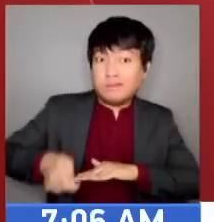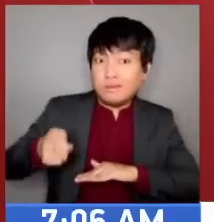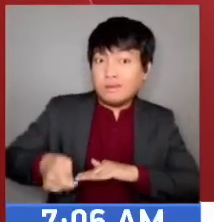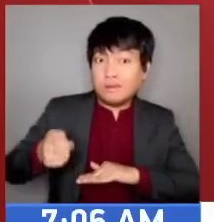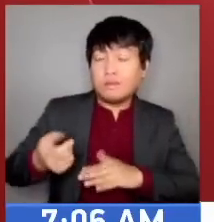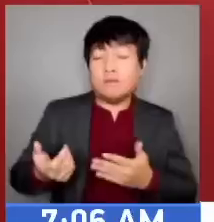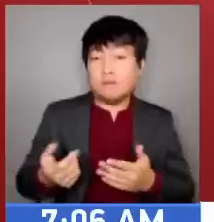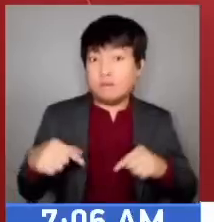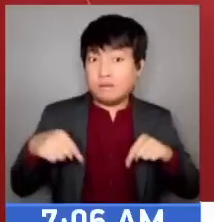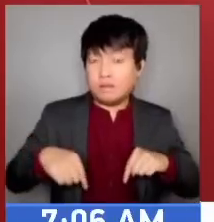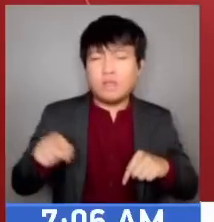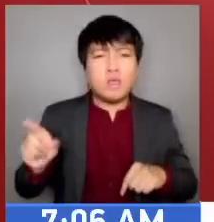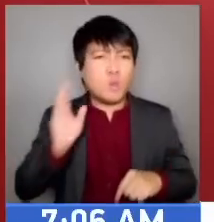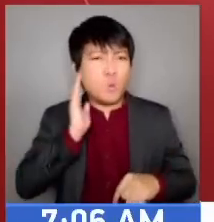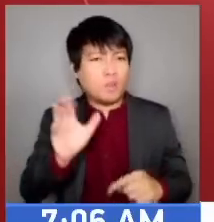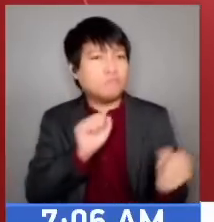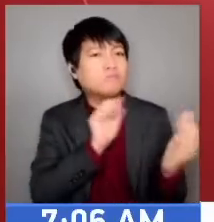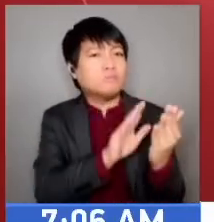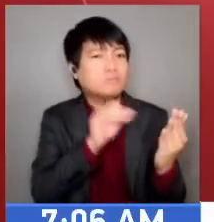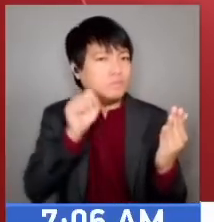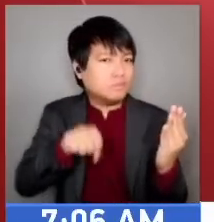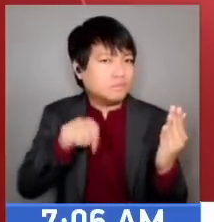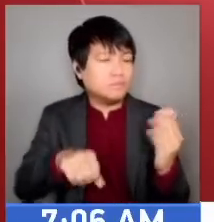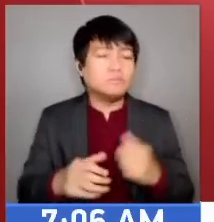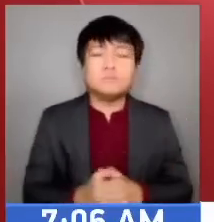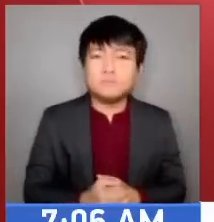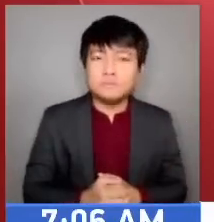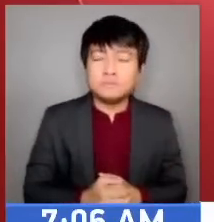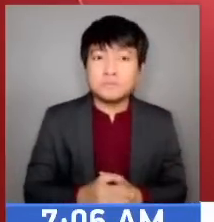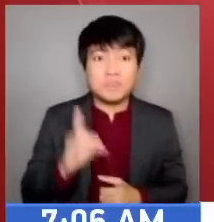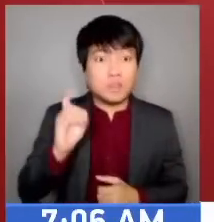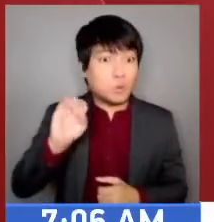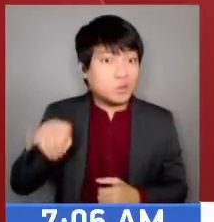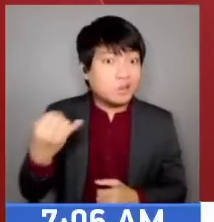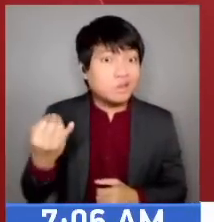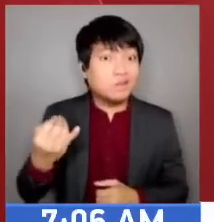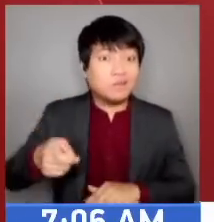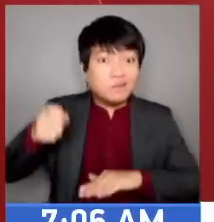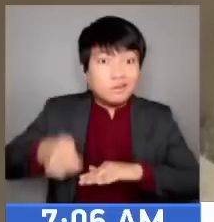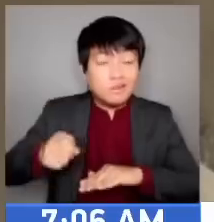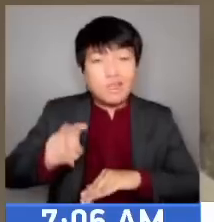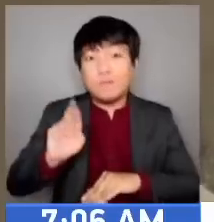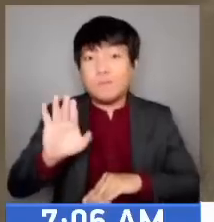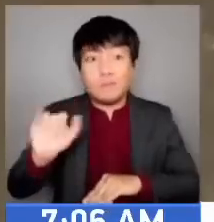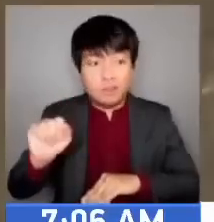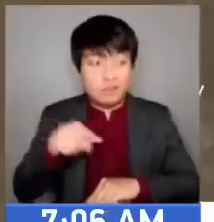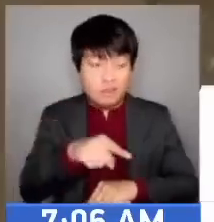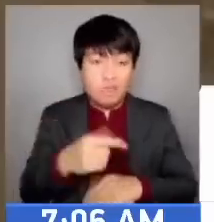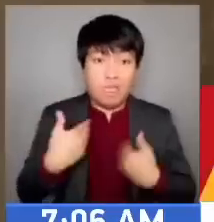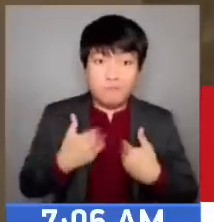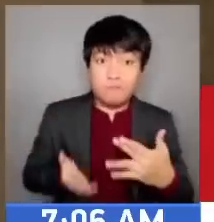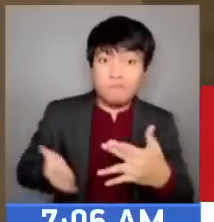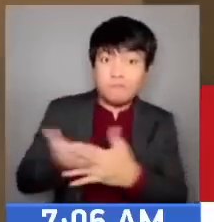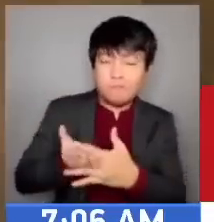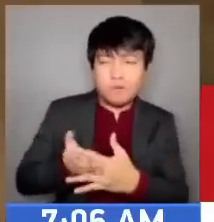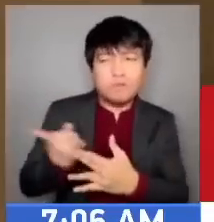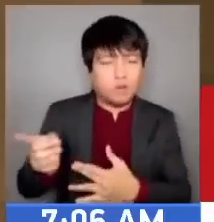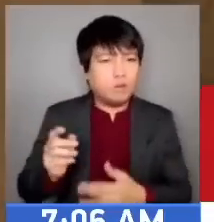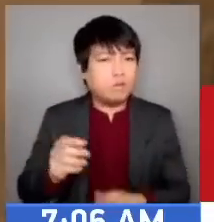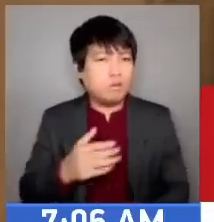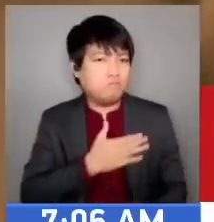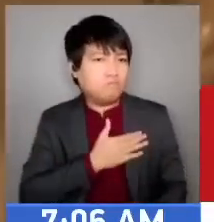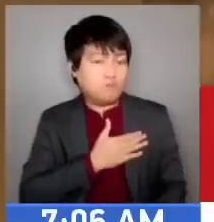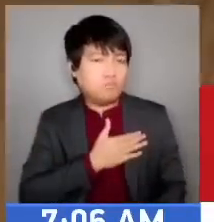answerin siya ng DOJ, ng CIDG, ng NVI, very willing pa siya mag-cooperate. Nauna nang sinabi ng